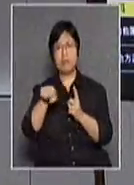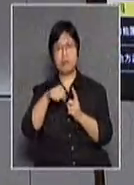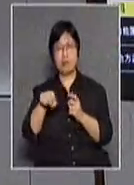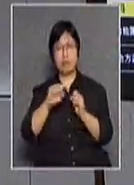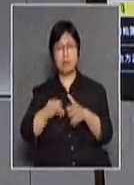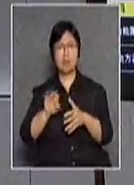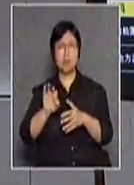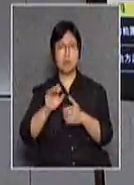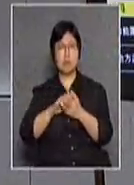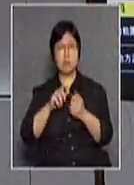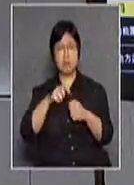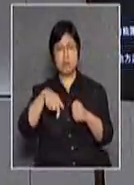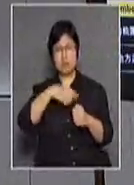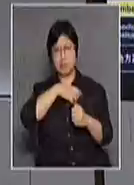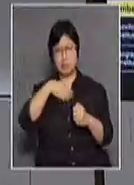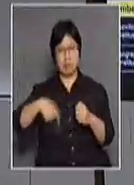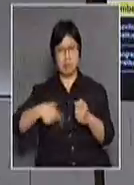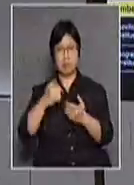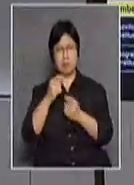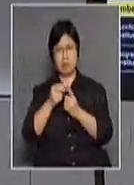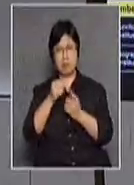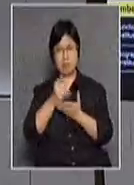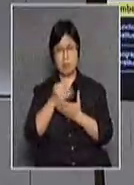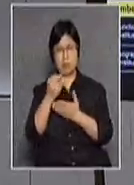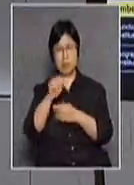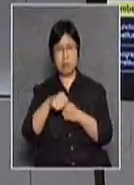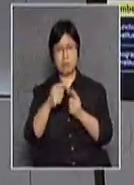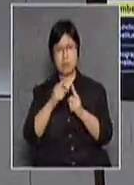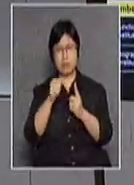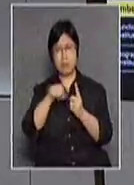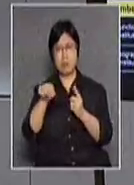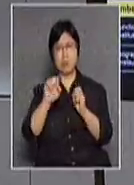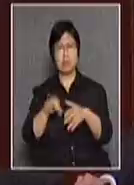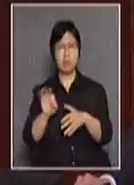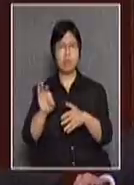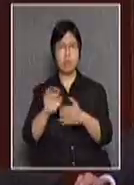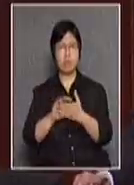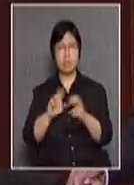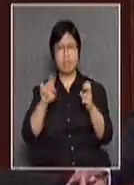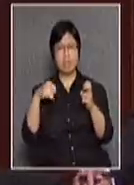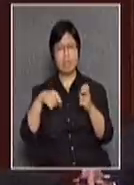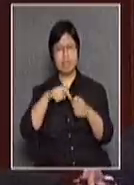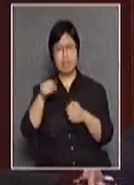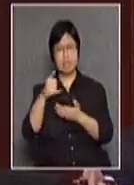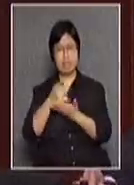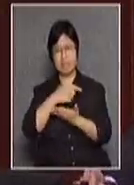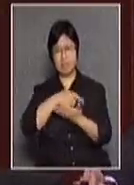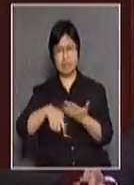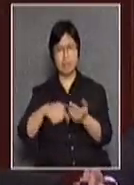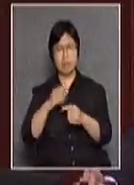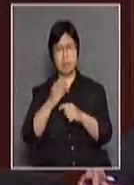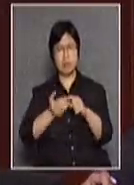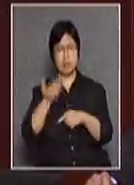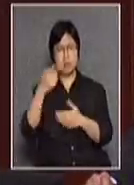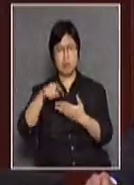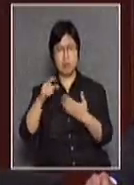權。分區直接選舉產生的議員17位出席，3位贊成，11位反對，沒人棄權。議題未獲得兩部分在席委員分別以過半數贊